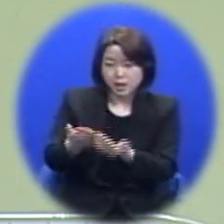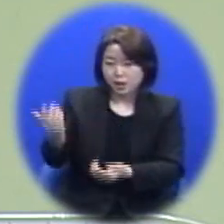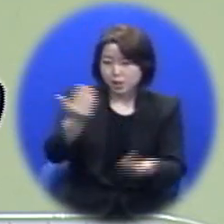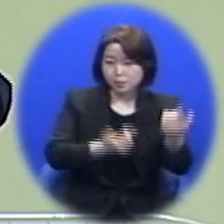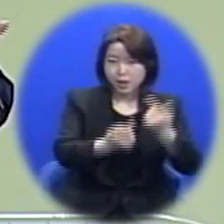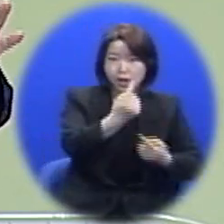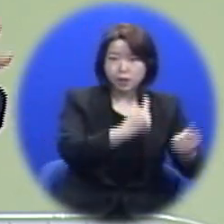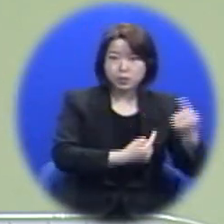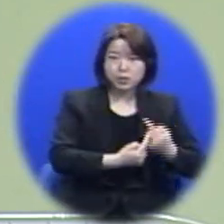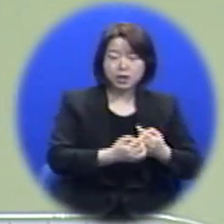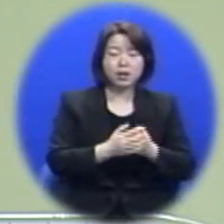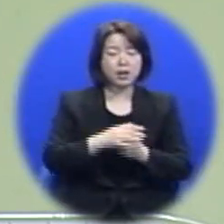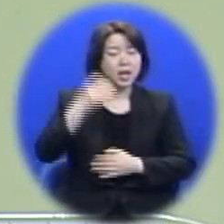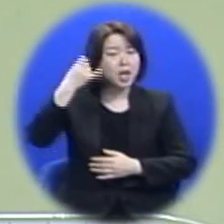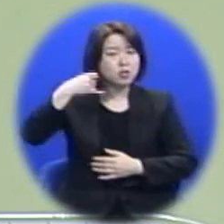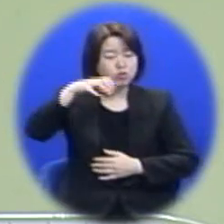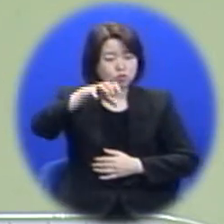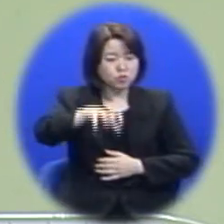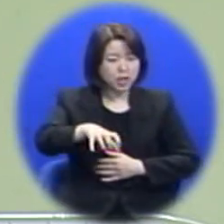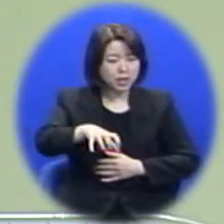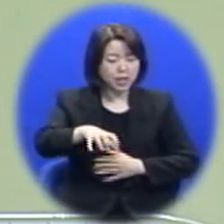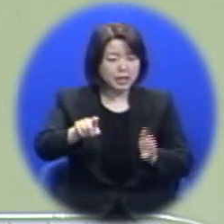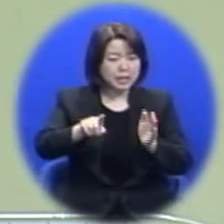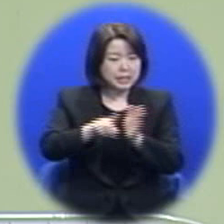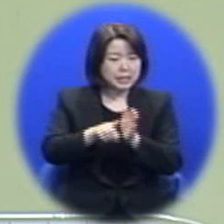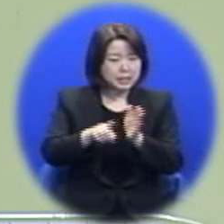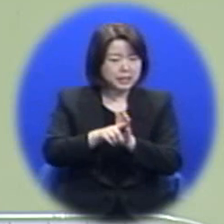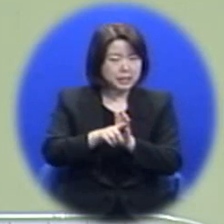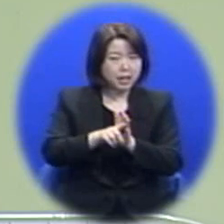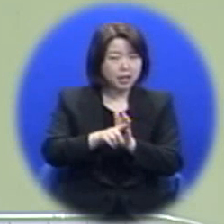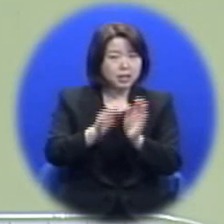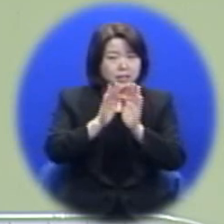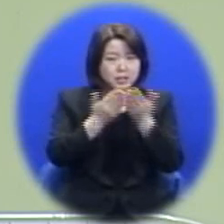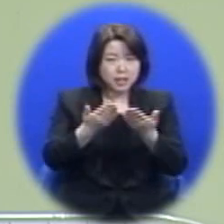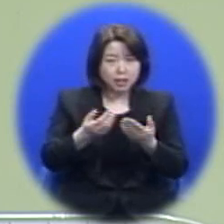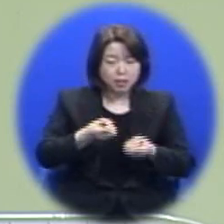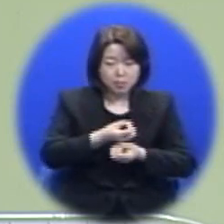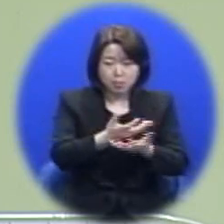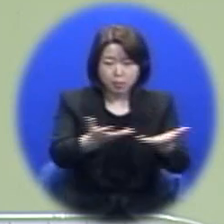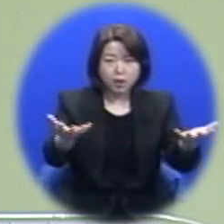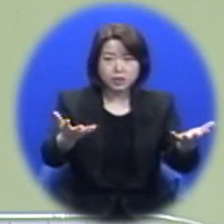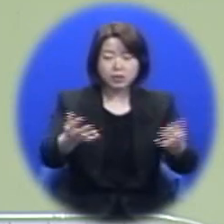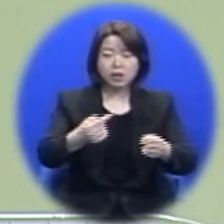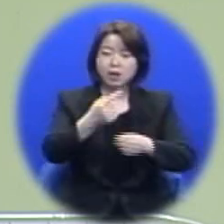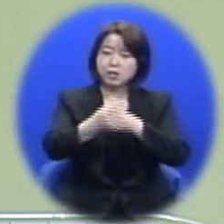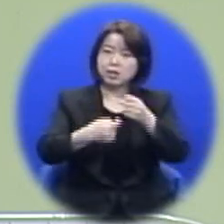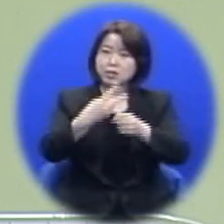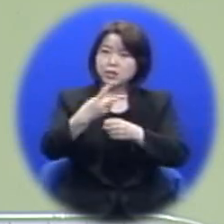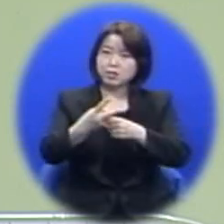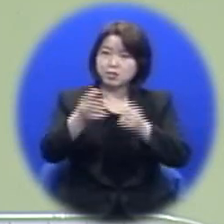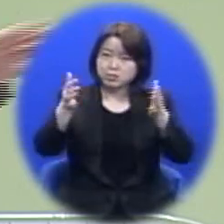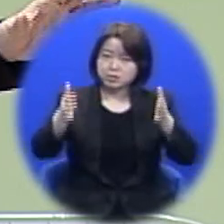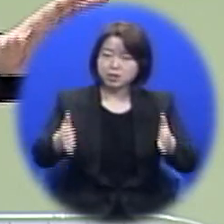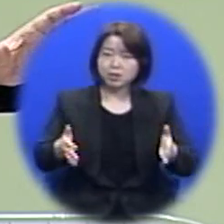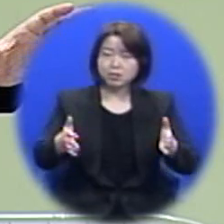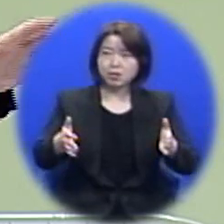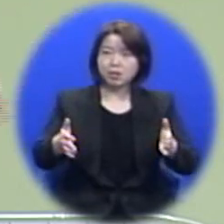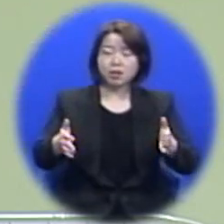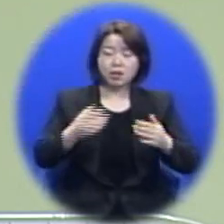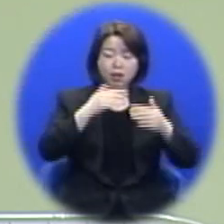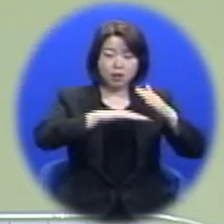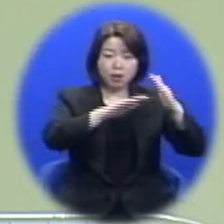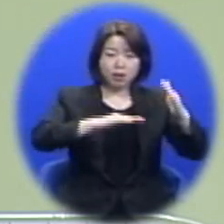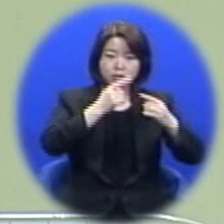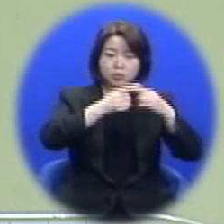교회 신앙 책들이 이제 많이 보급이 되면서 아 1 2년 사이에 중국 가정 교회가 12 분파로